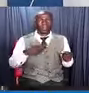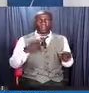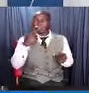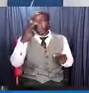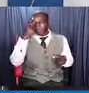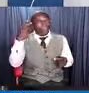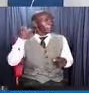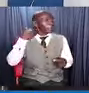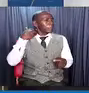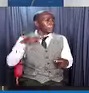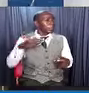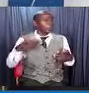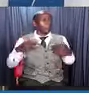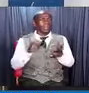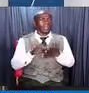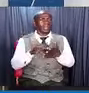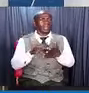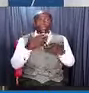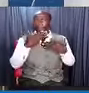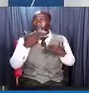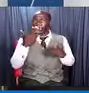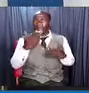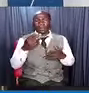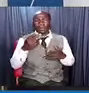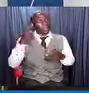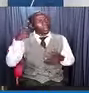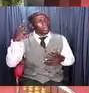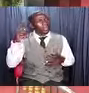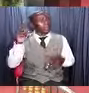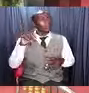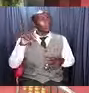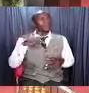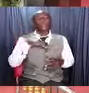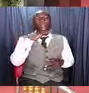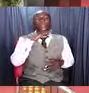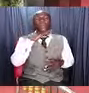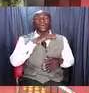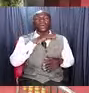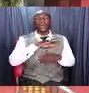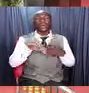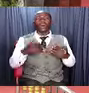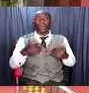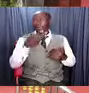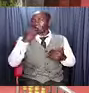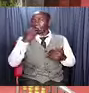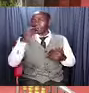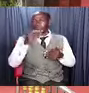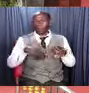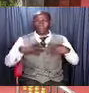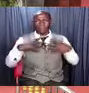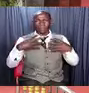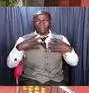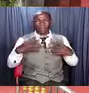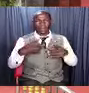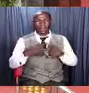za kuchukia watu kwamba ni wachawi, hating people that they are witch doctors, wafe, and thinking of them to zote die. I have confessed all lakini that.